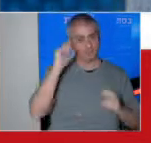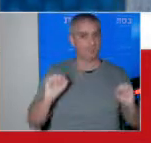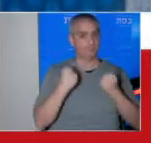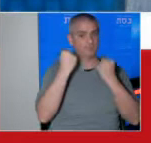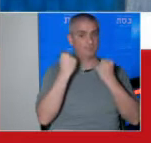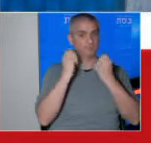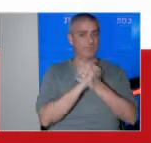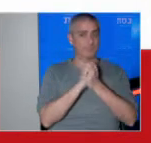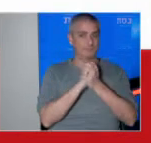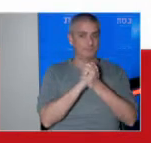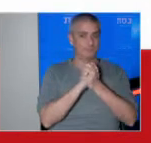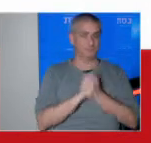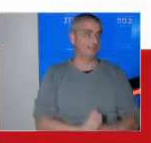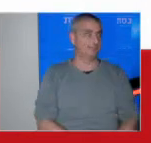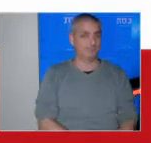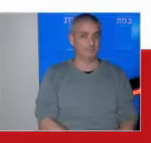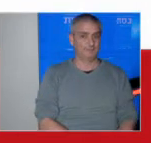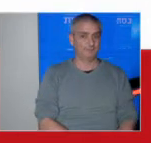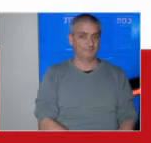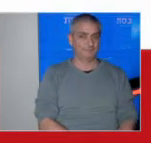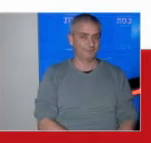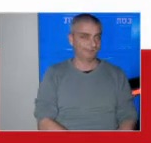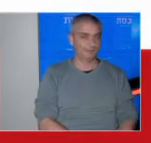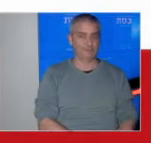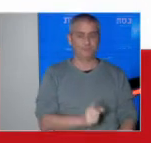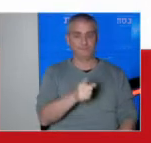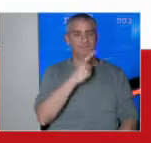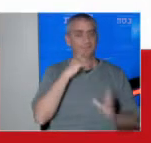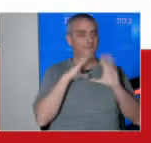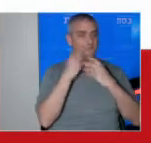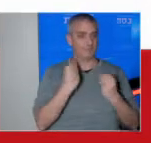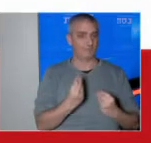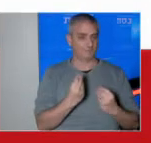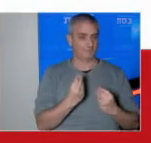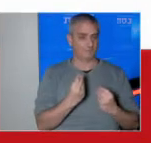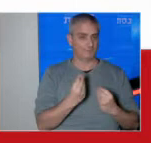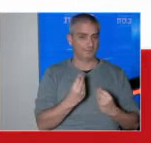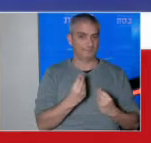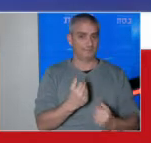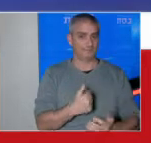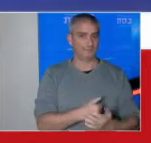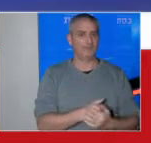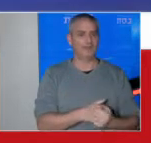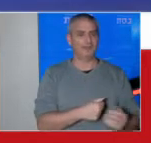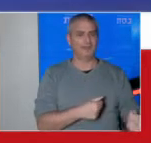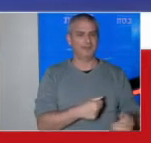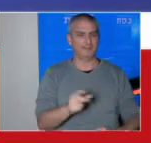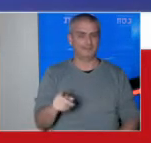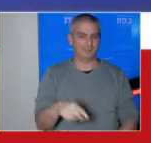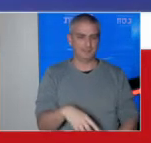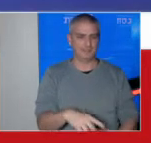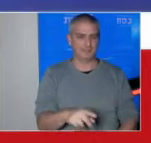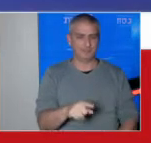הקמפיין. שלום נדב. יאללה, מה העניינים? בסדר, טוב, תשמע, אני אגיד לך מה, אני לא איזה אוהד ספורט